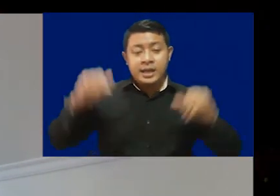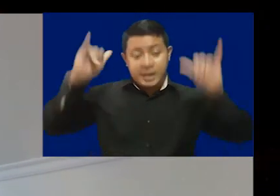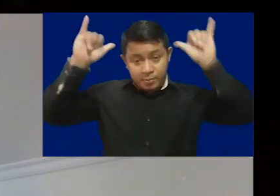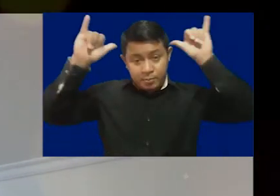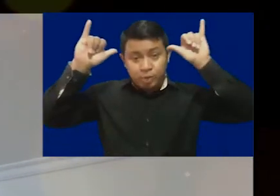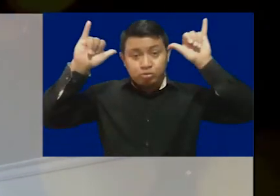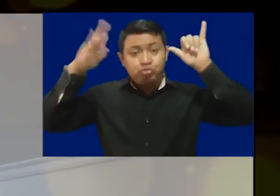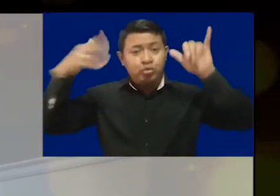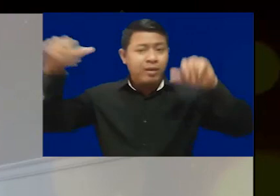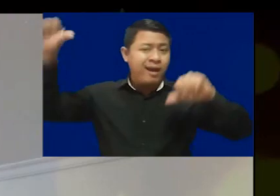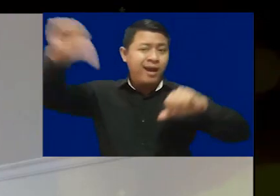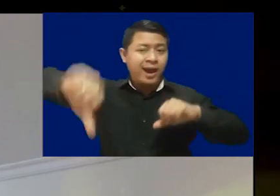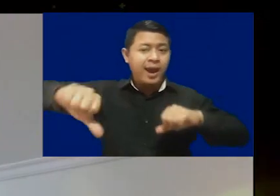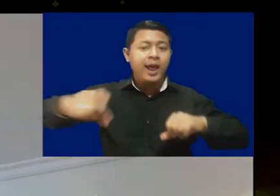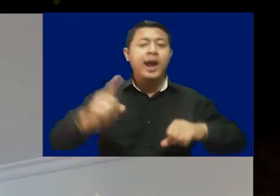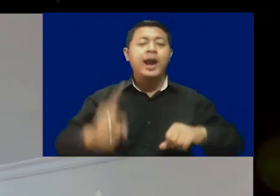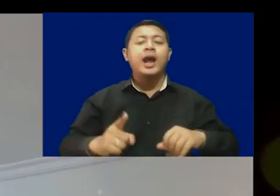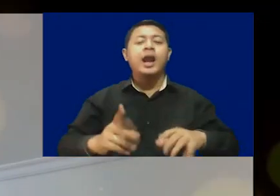kasihkan.